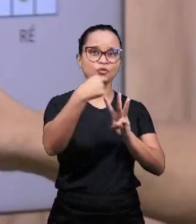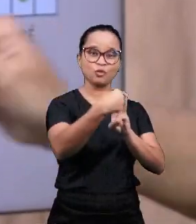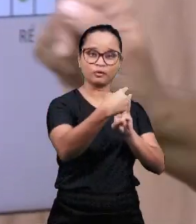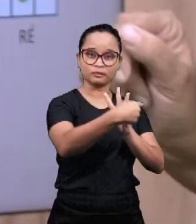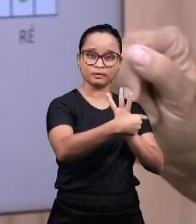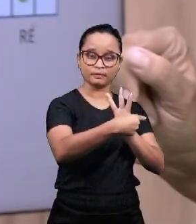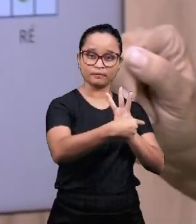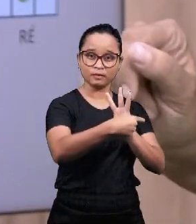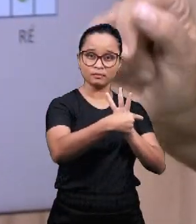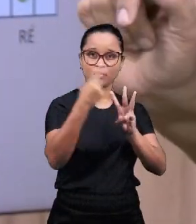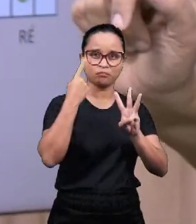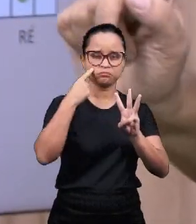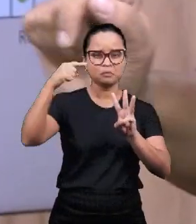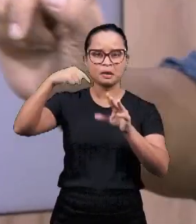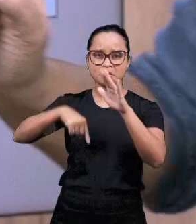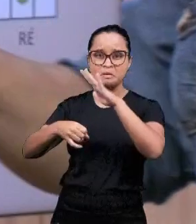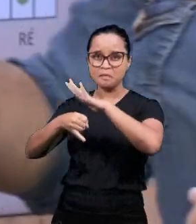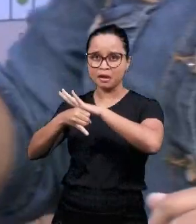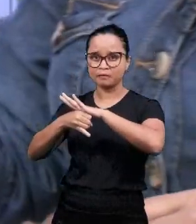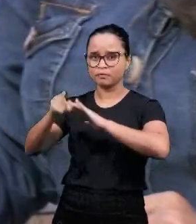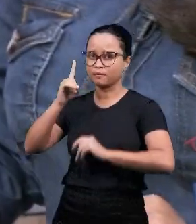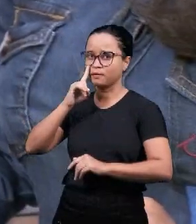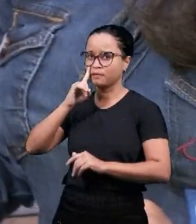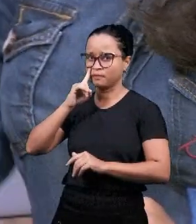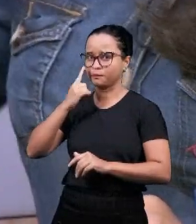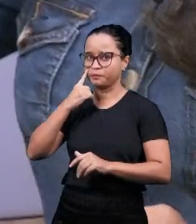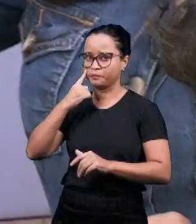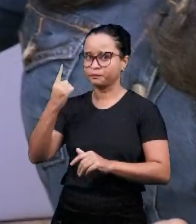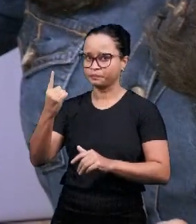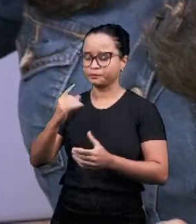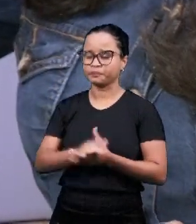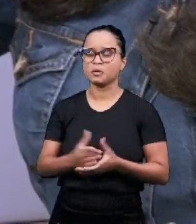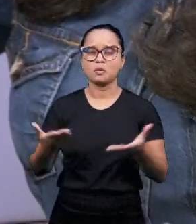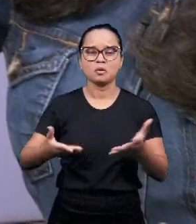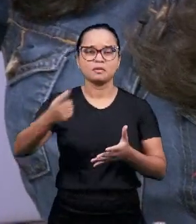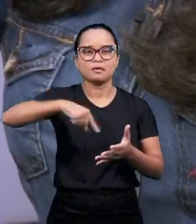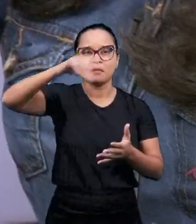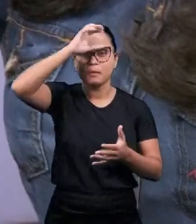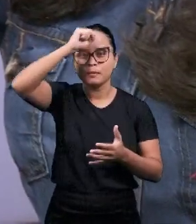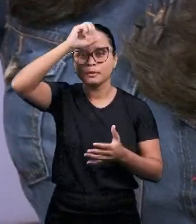dièse, Si, Mi. Aujourd'hui, nous allons apprendre